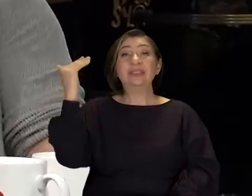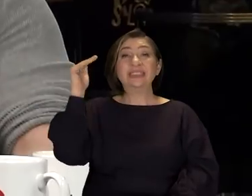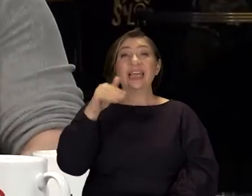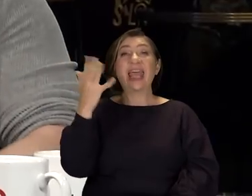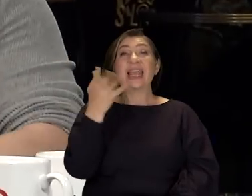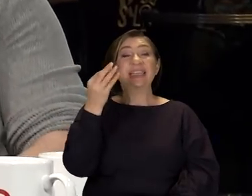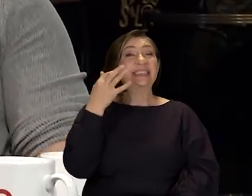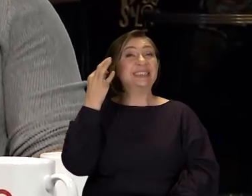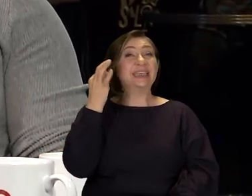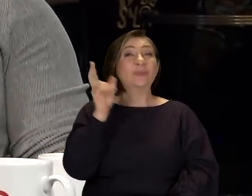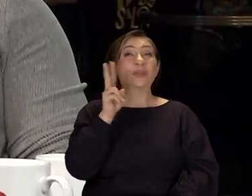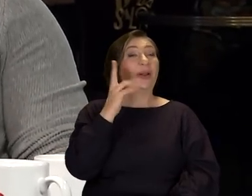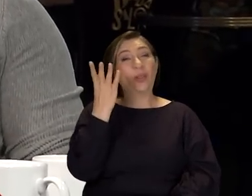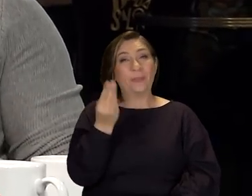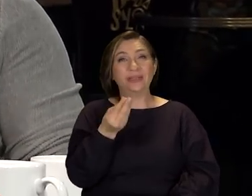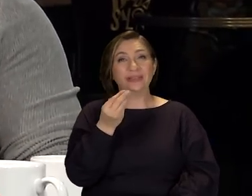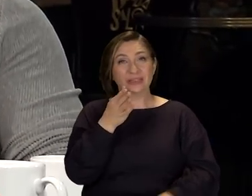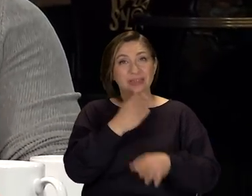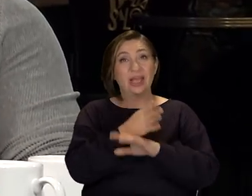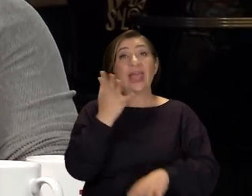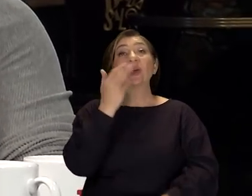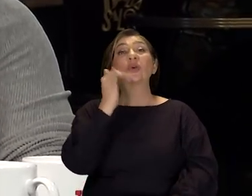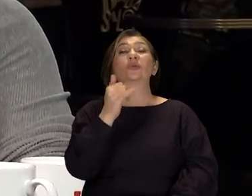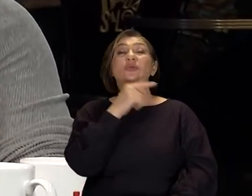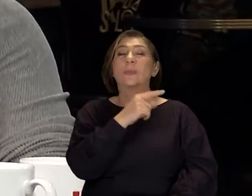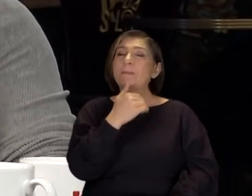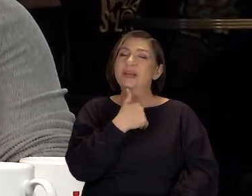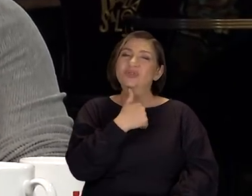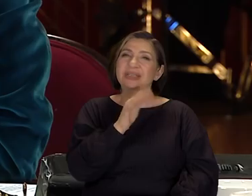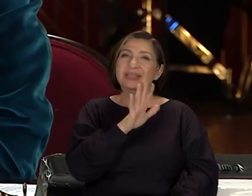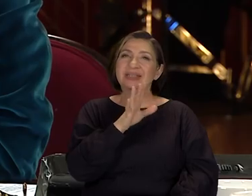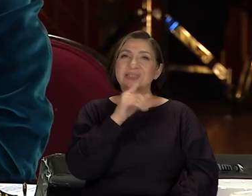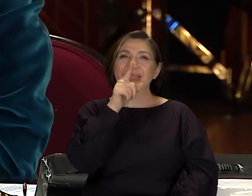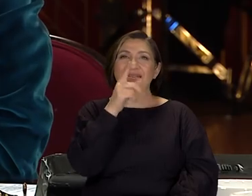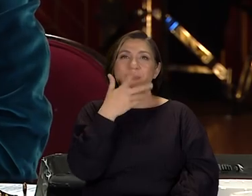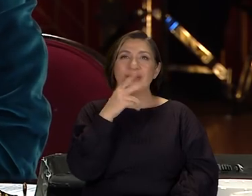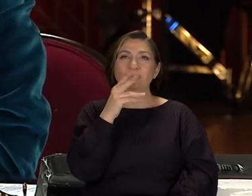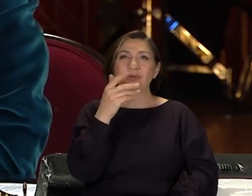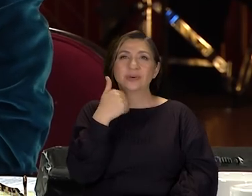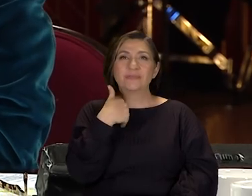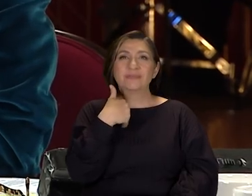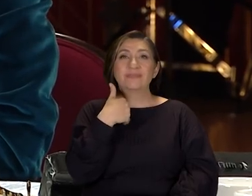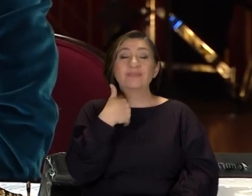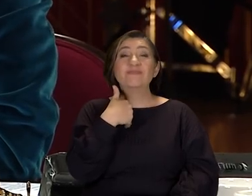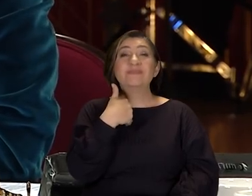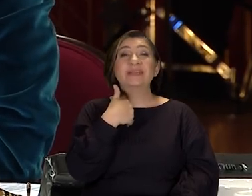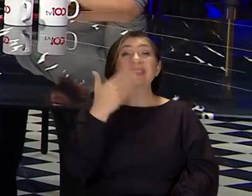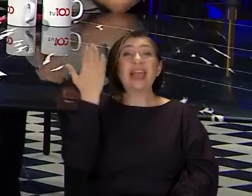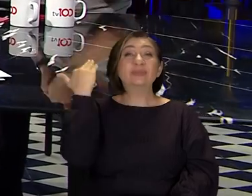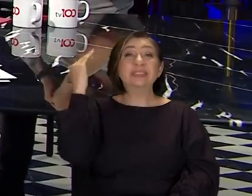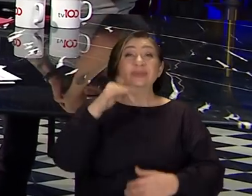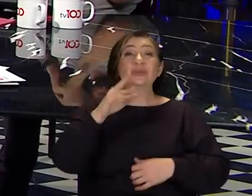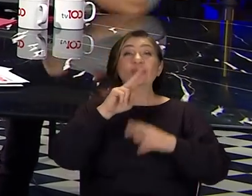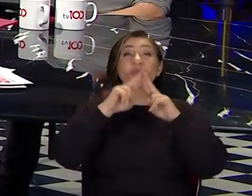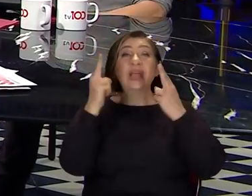geçmiş en iyi saç modelin yok olabilir. Ciddi söylüyorum. Hayır, bence değil. Şu an seninkine benziyor. Hayır, benimki yok. Benimkisi gelmiş